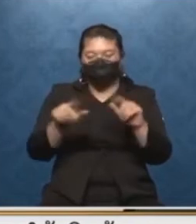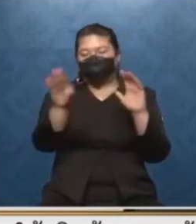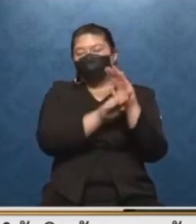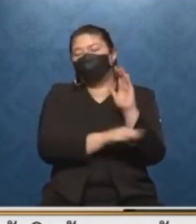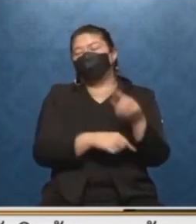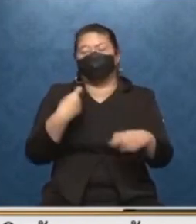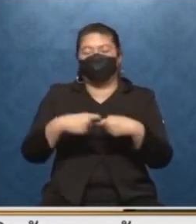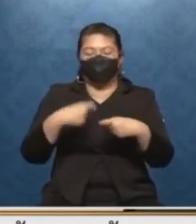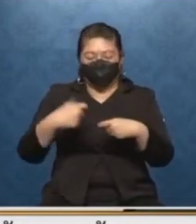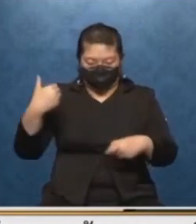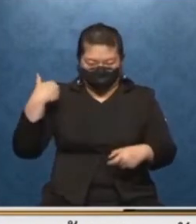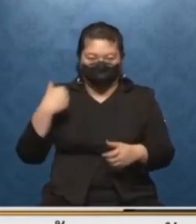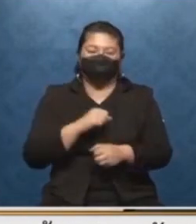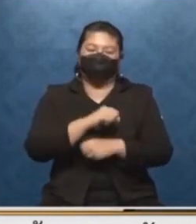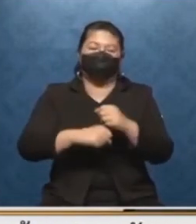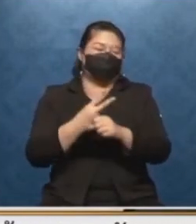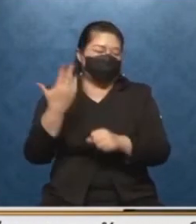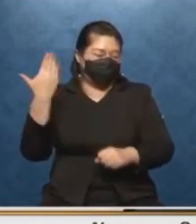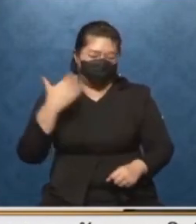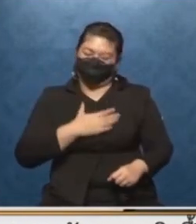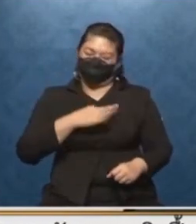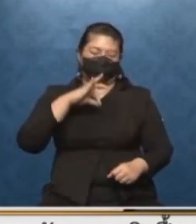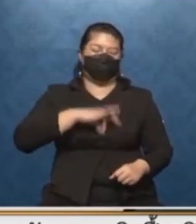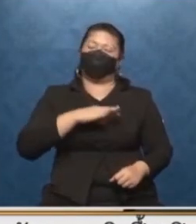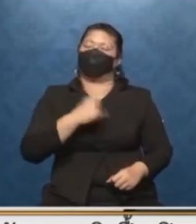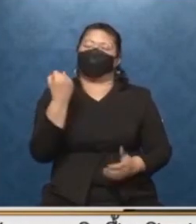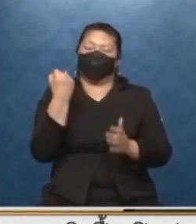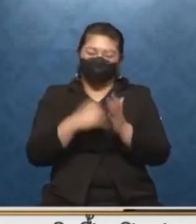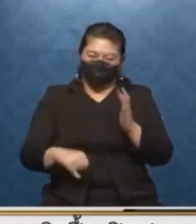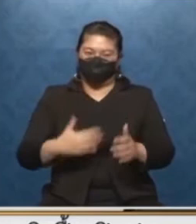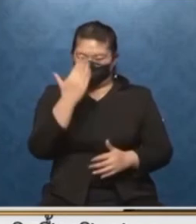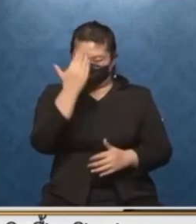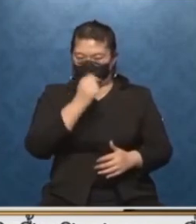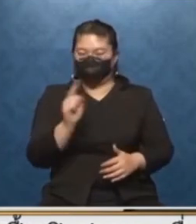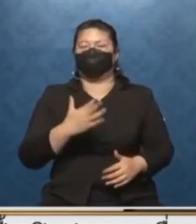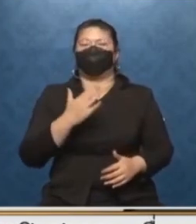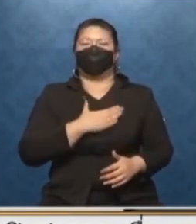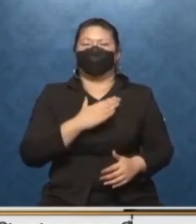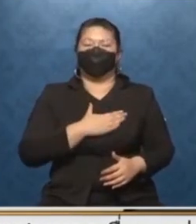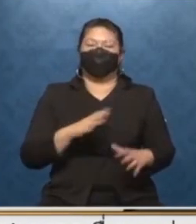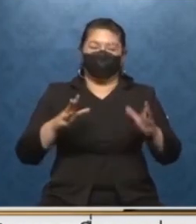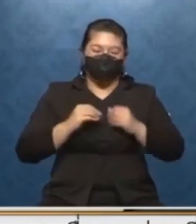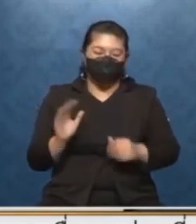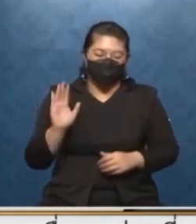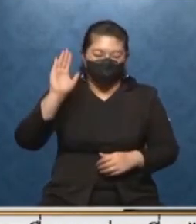เมื่อสองปีที่แล้วเป็นความผิดมหรันจเมื่อ 2 ปีทแล้วเป็ความผิดมาหันเป็นความผิดจริง ๆเป็คามผจๆ เพเพราะผมเป็นหนึ่งในระผมเป็ 1 ใน1 เฮ